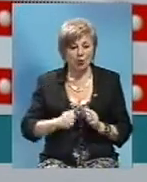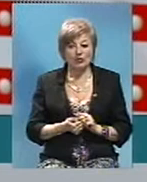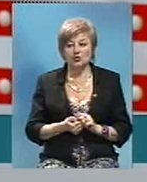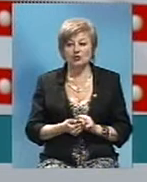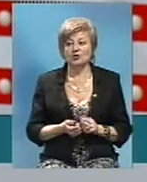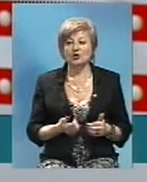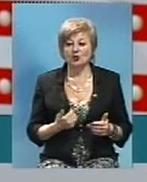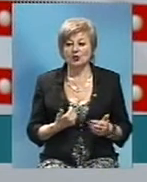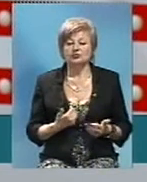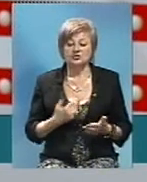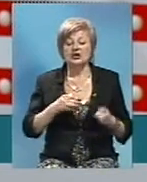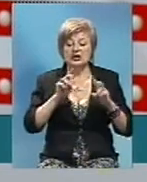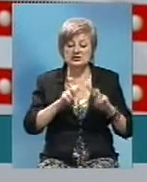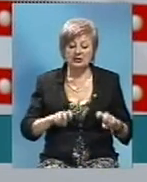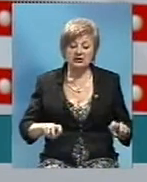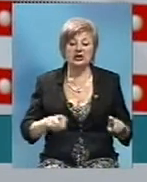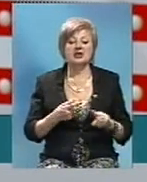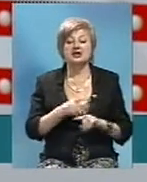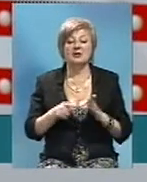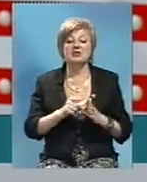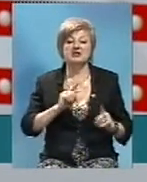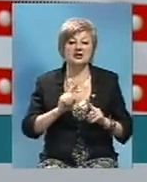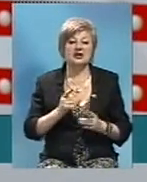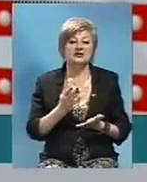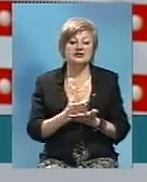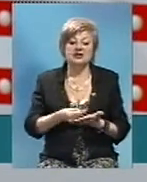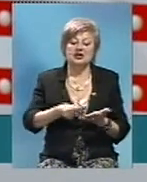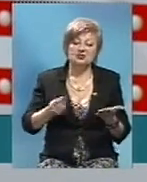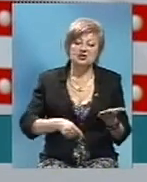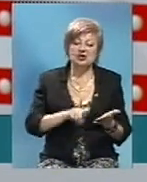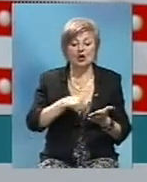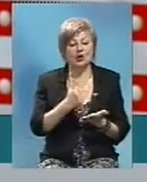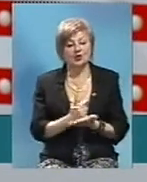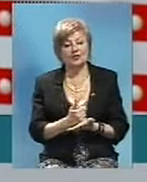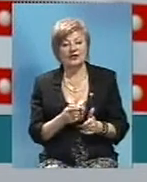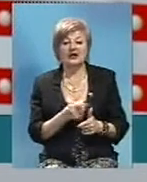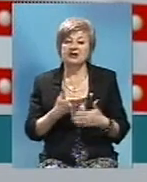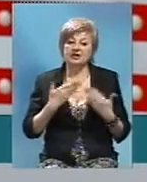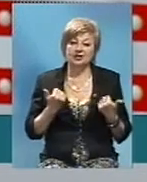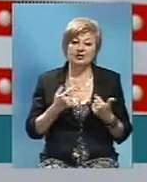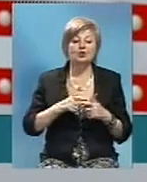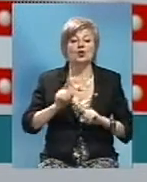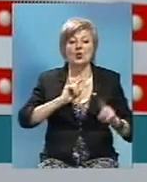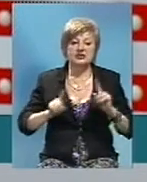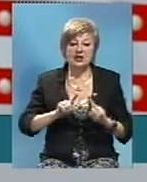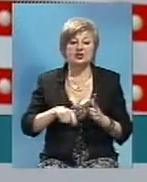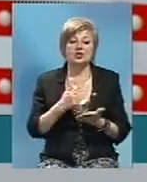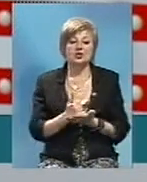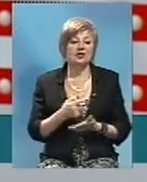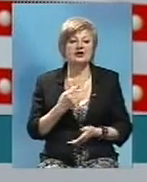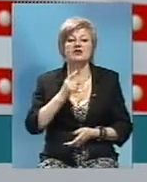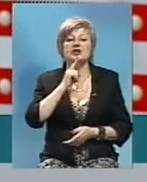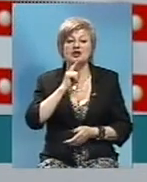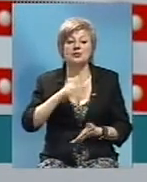не передивлялась на сайті міської ради, чи є підписане рішення міським головою, чи немає. Але на сесії міський голова казав, я не буду